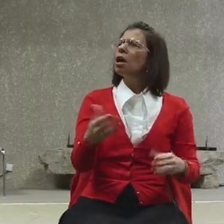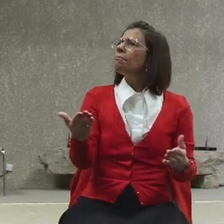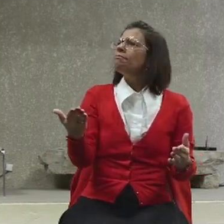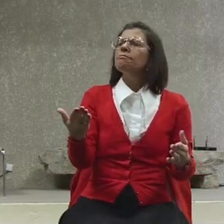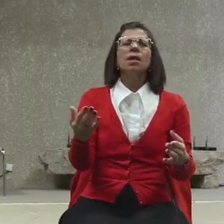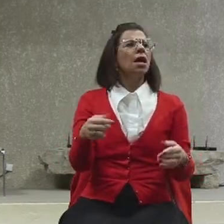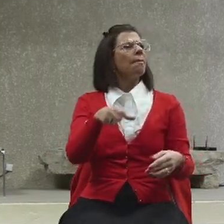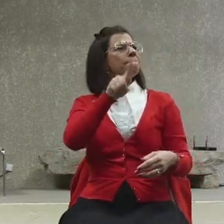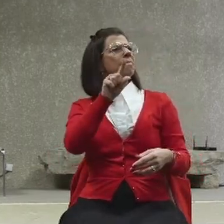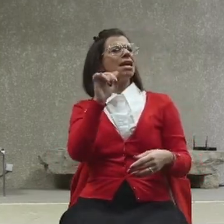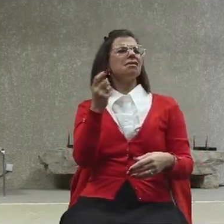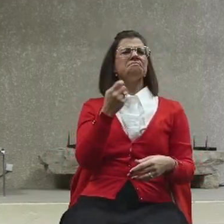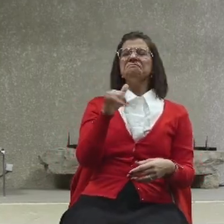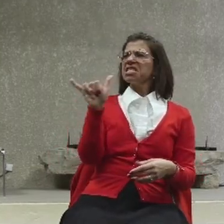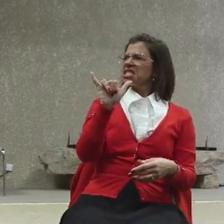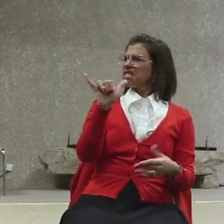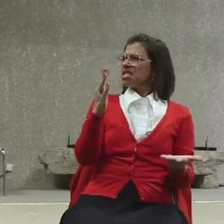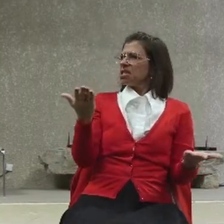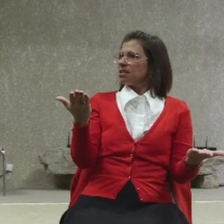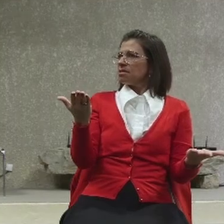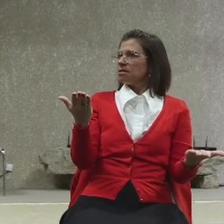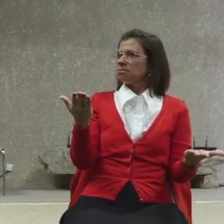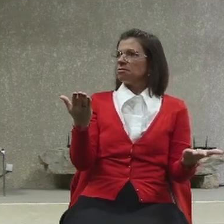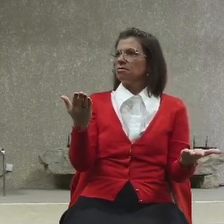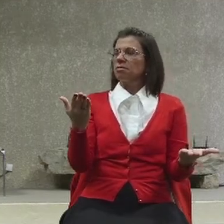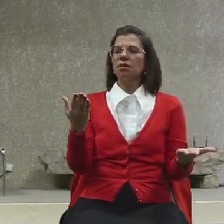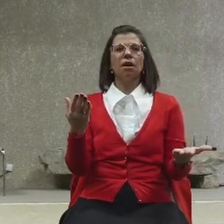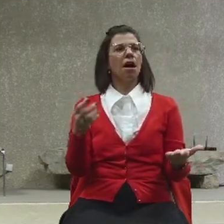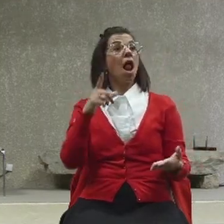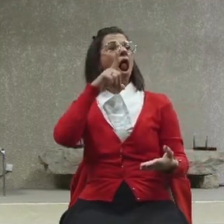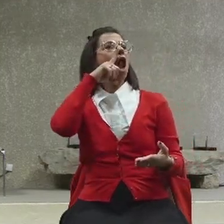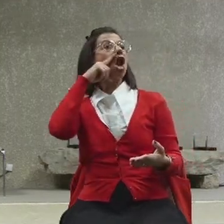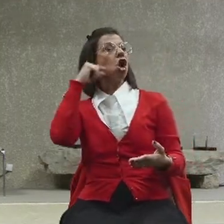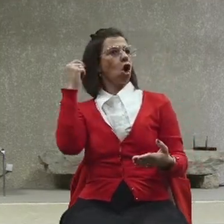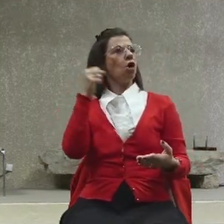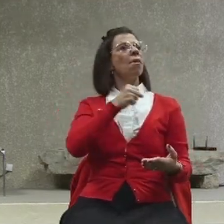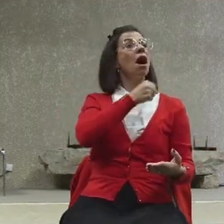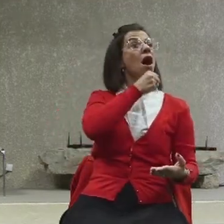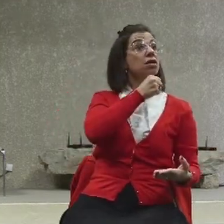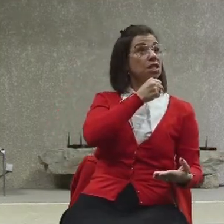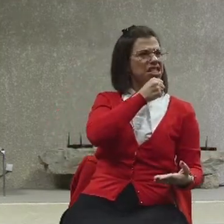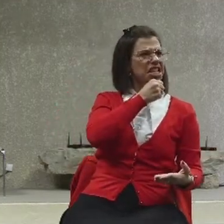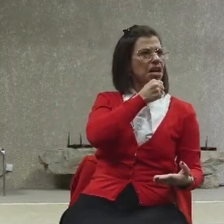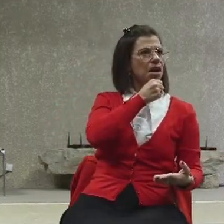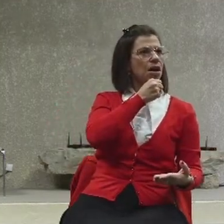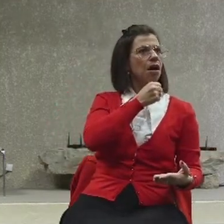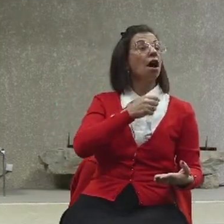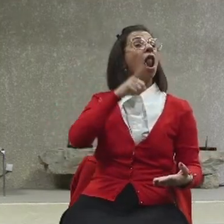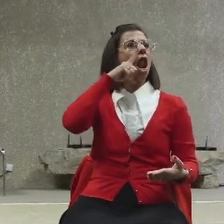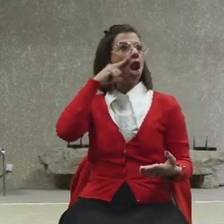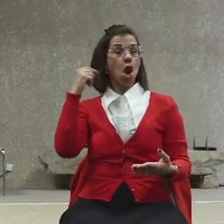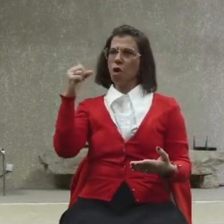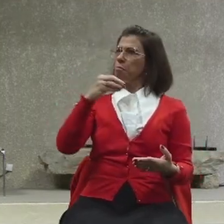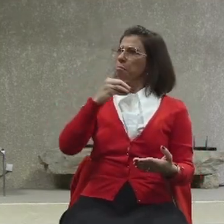temps. Il y a une réalité, c'est que lorsque Jésus est mort, que